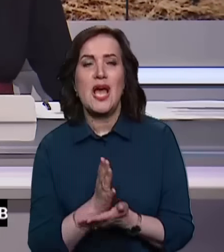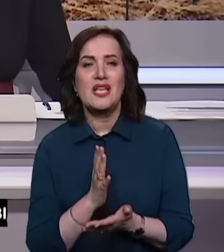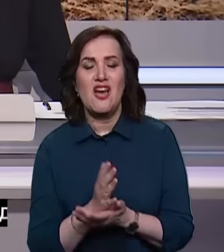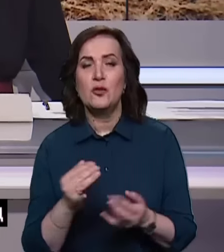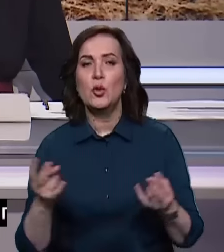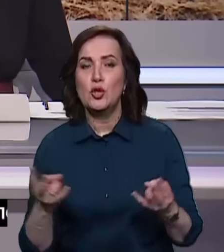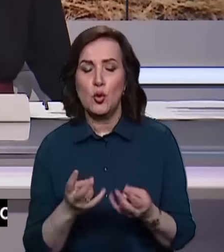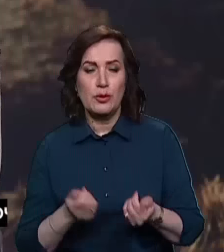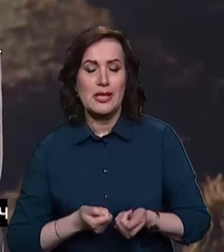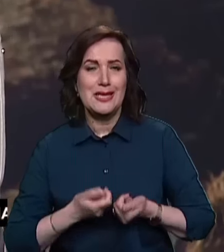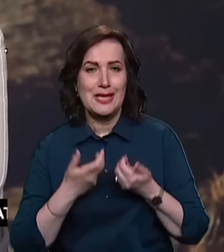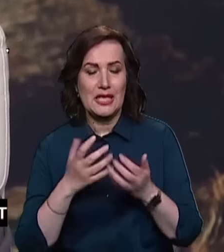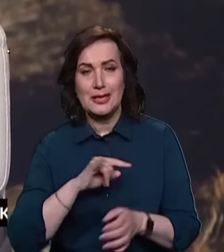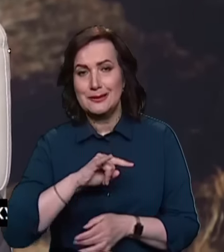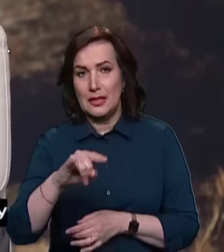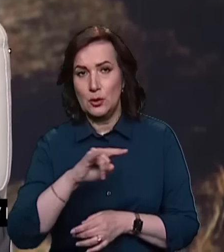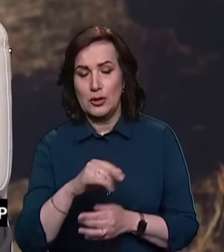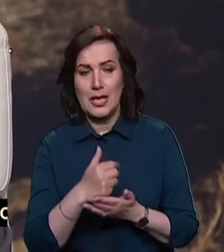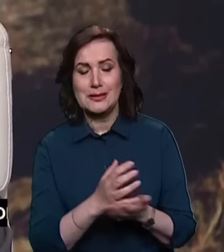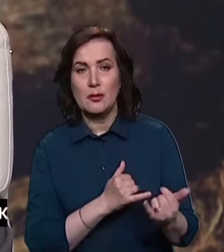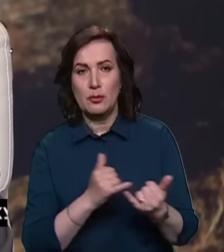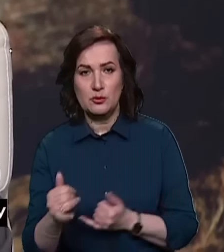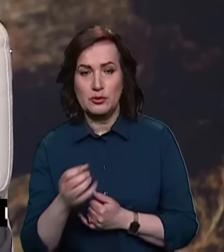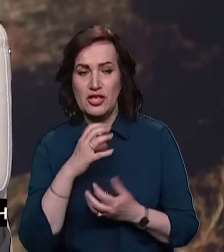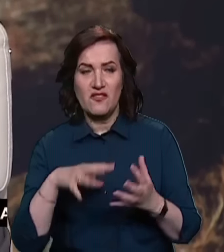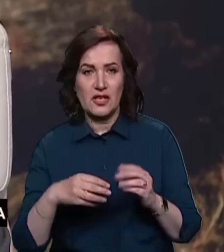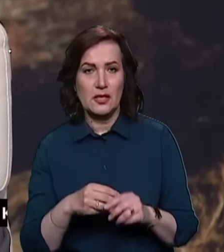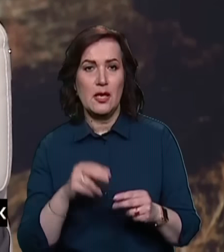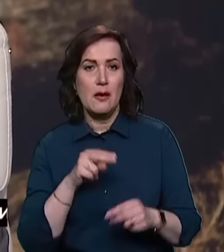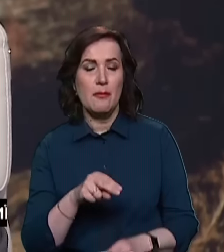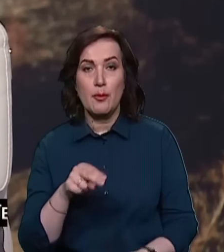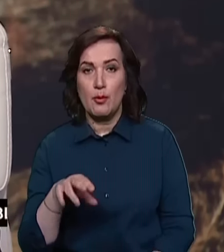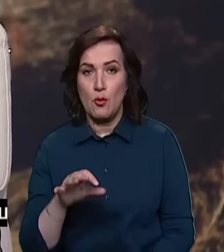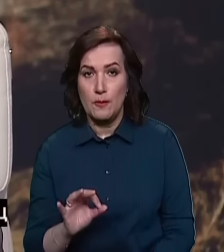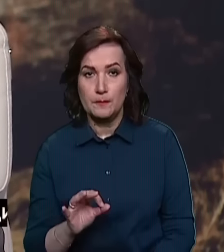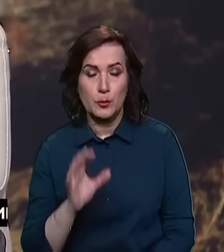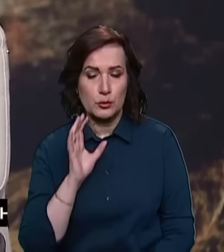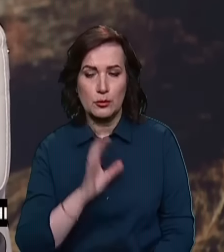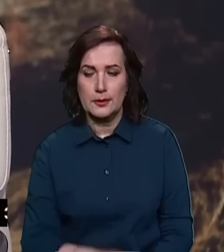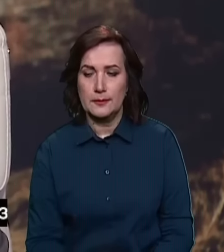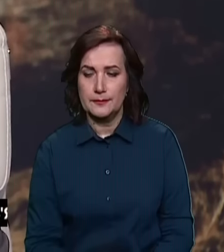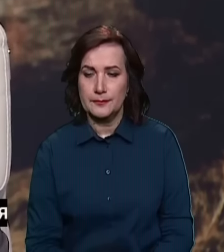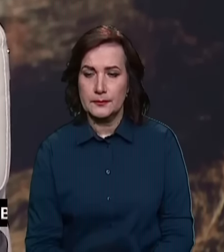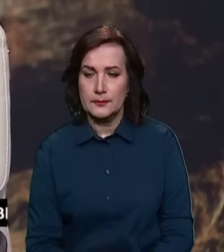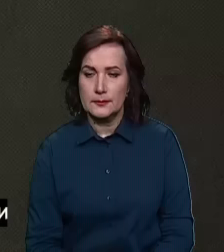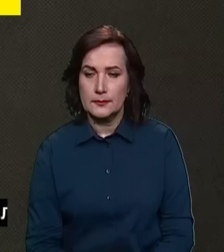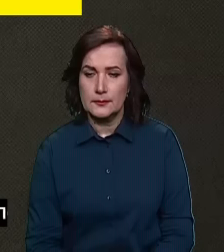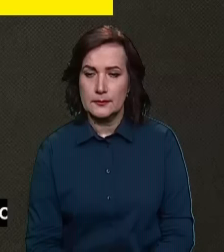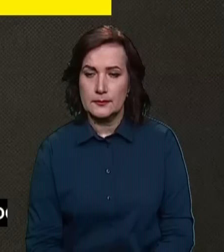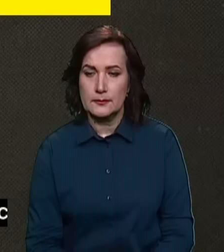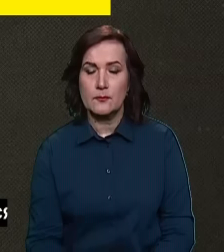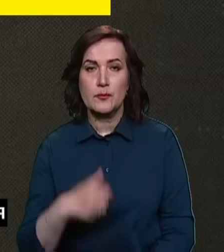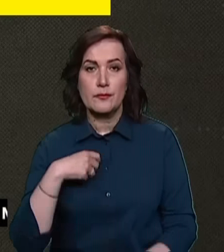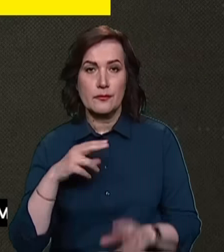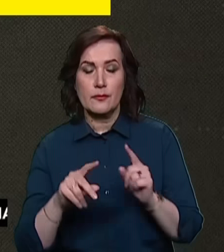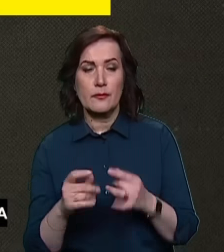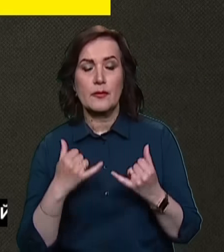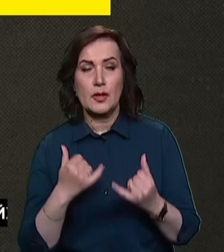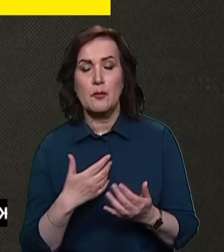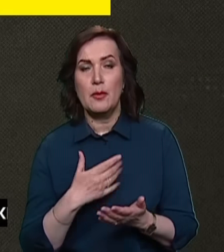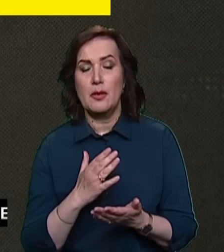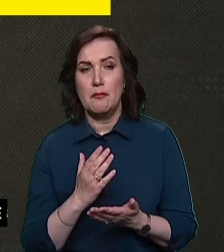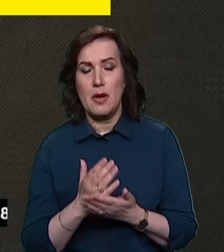наявну і необхідну кількість літаків для забезпечення ефективної протиповітряної оборони. Послухаємо. Я вважаю, що